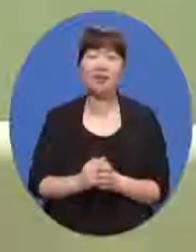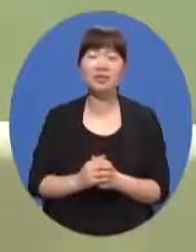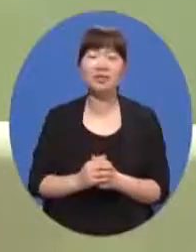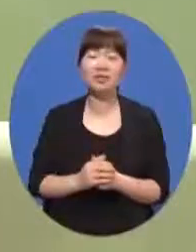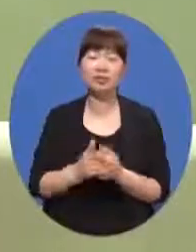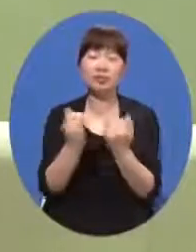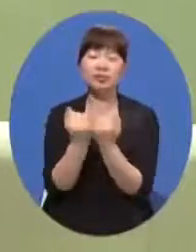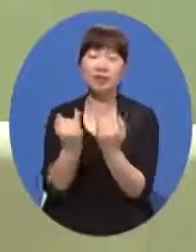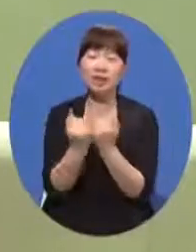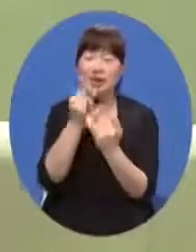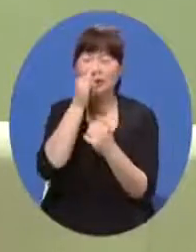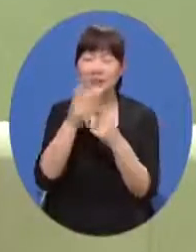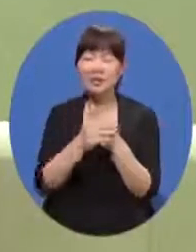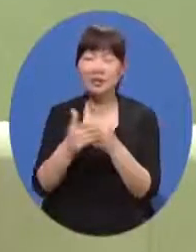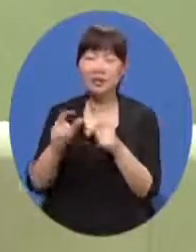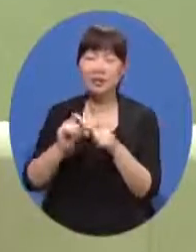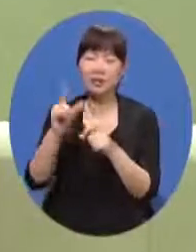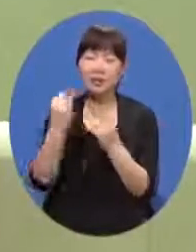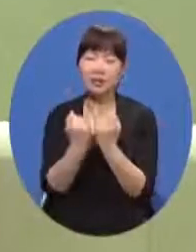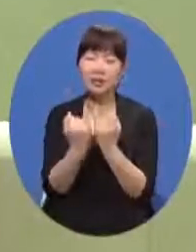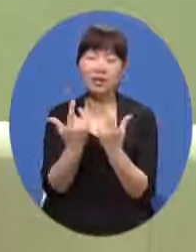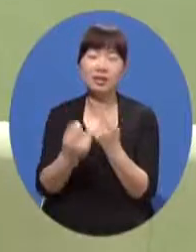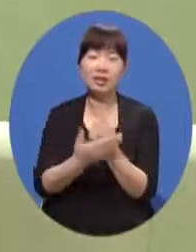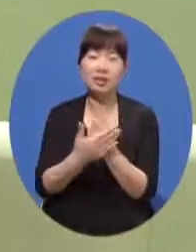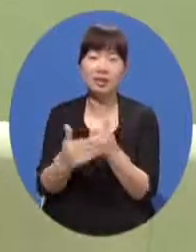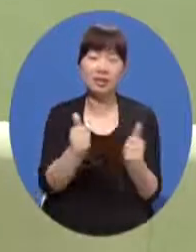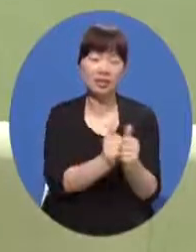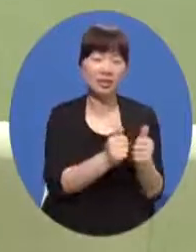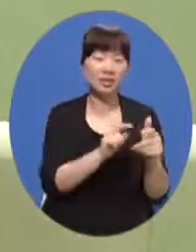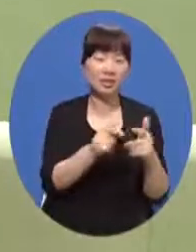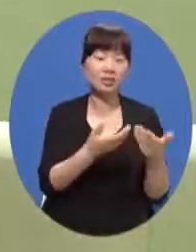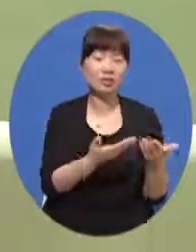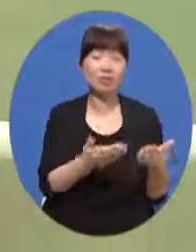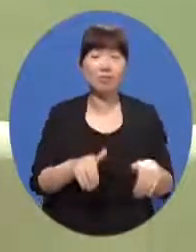여자들이 있기 때문에 대부분의 여자들이 그렇기 때문에 남자들이 좀 이해해주는 거가 필요하겠죠. 네.